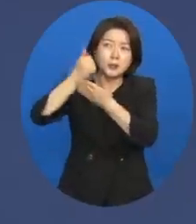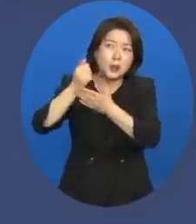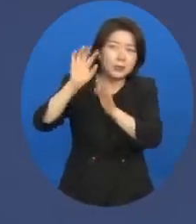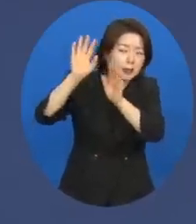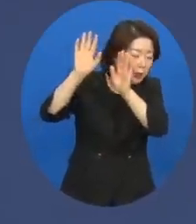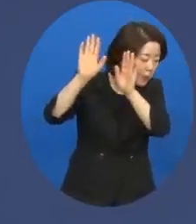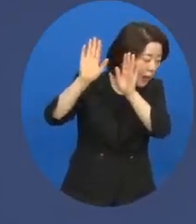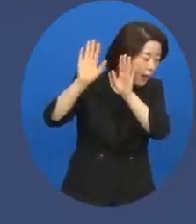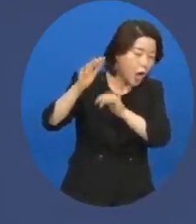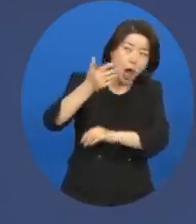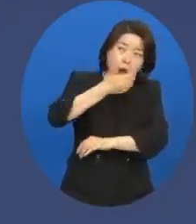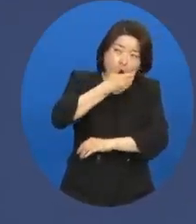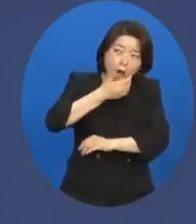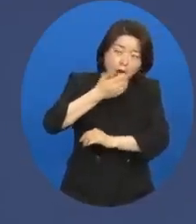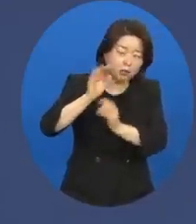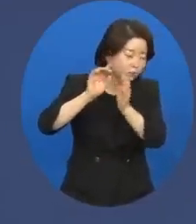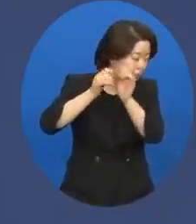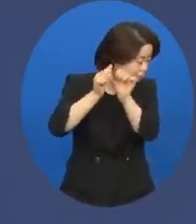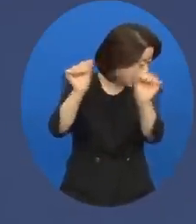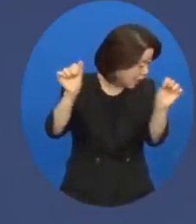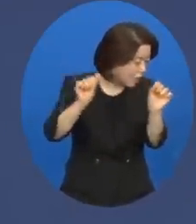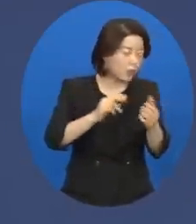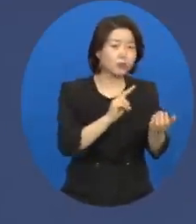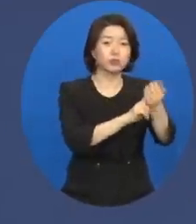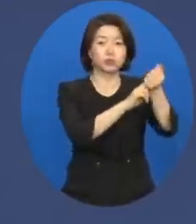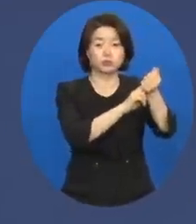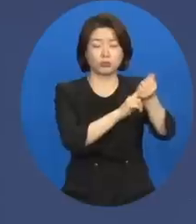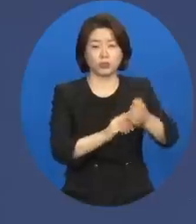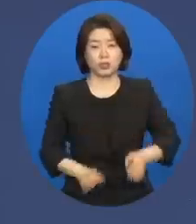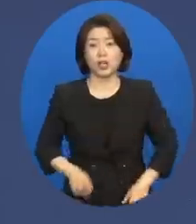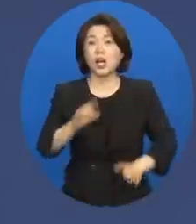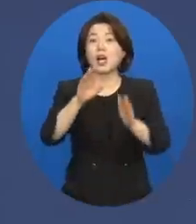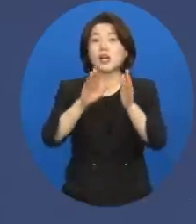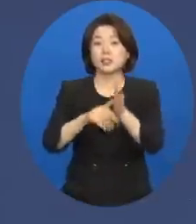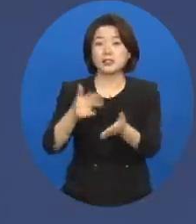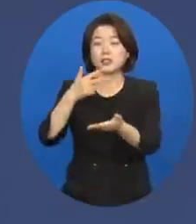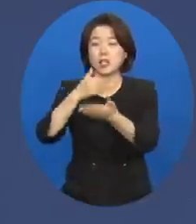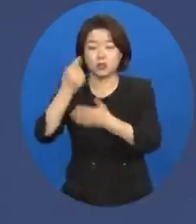하나님의 낯을 피하여 숨었습니다. 그때 주님이